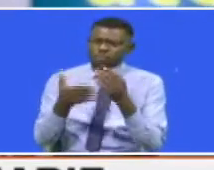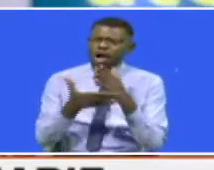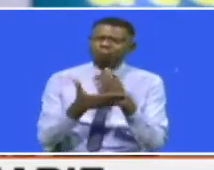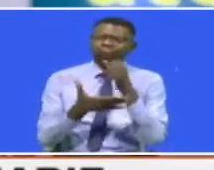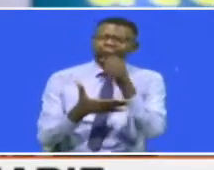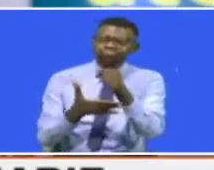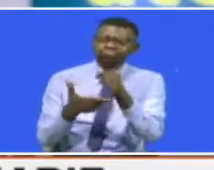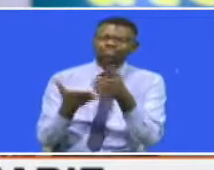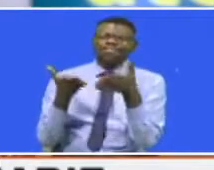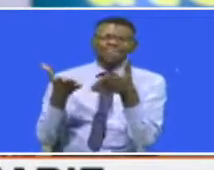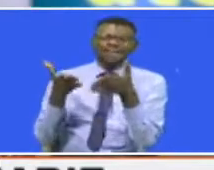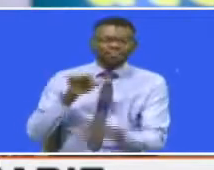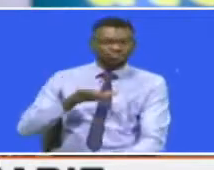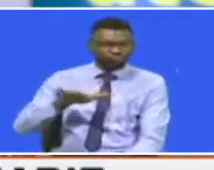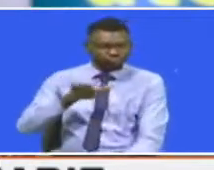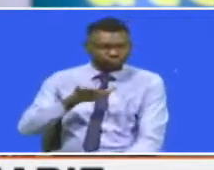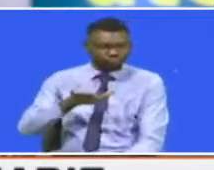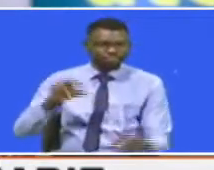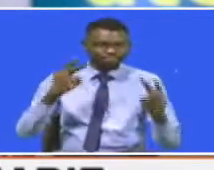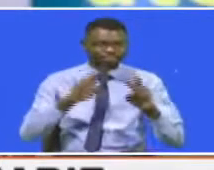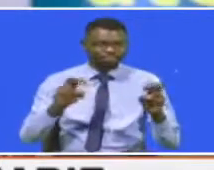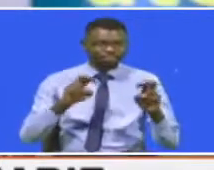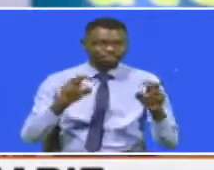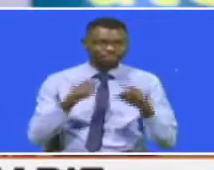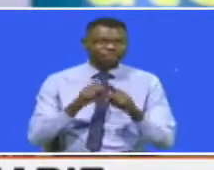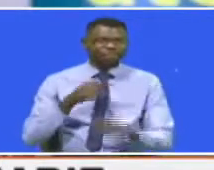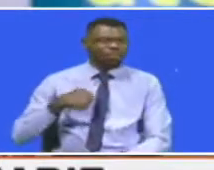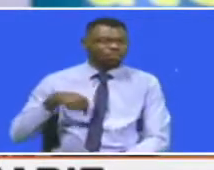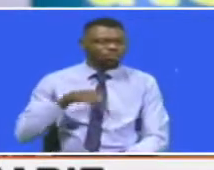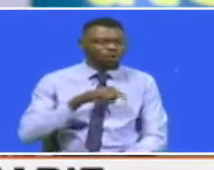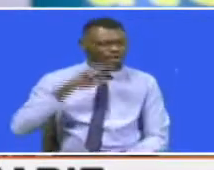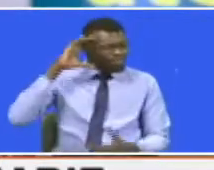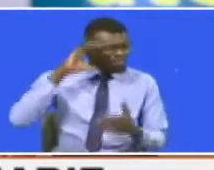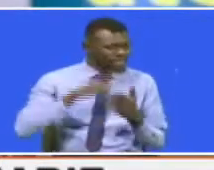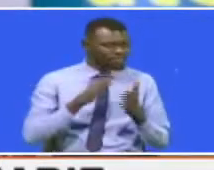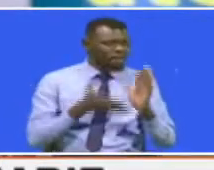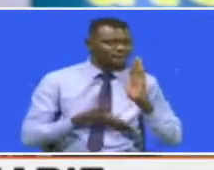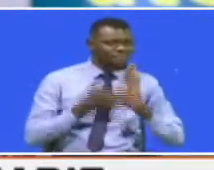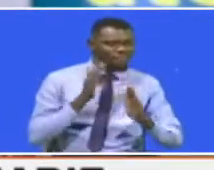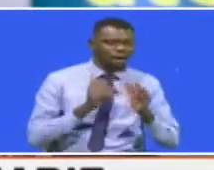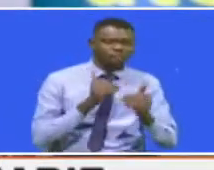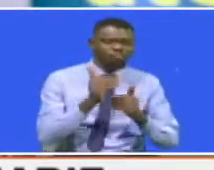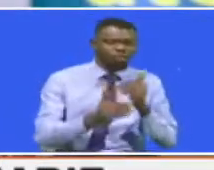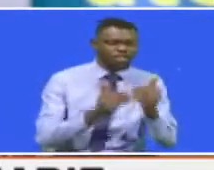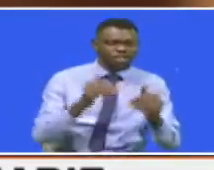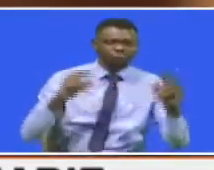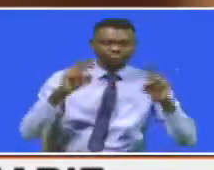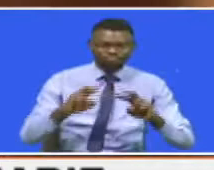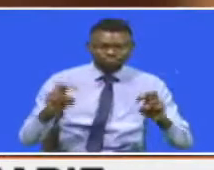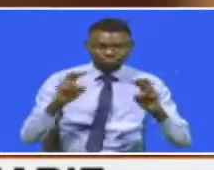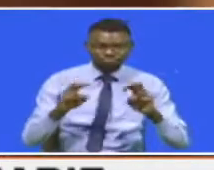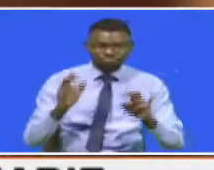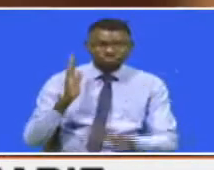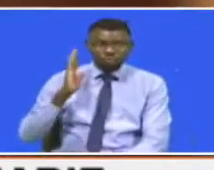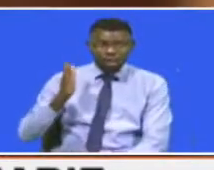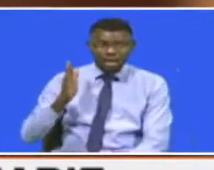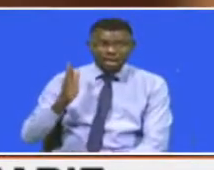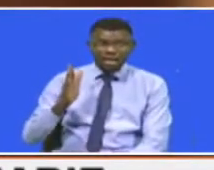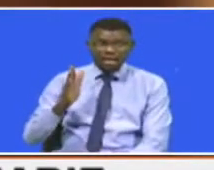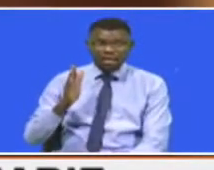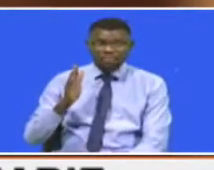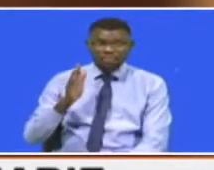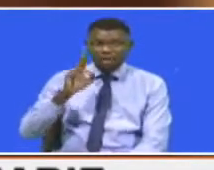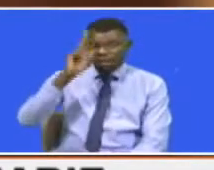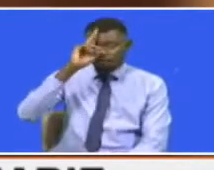scene. So we want to believe that we'll expedite this investigation. Msemaji wa polisi